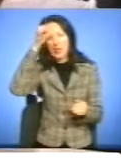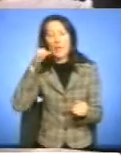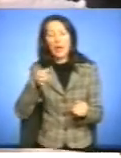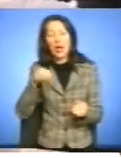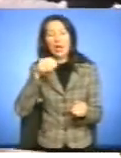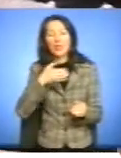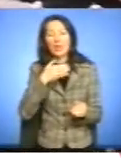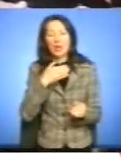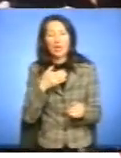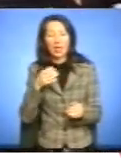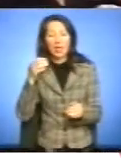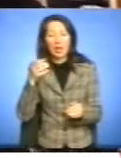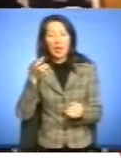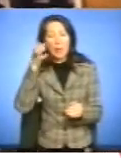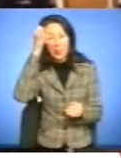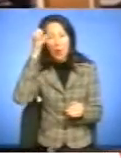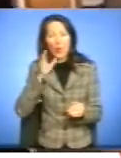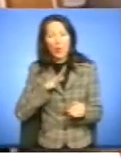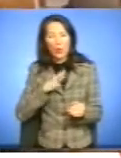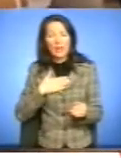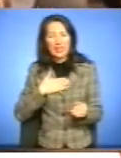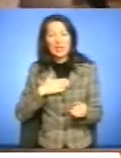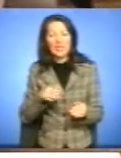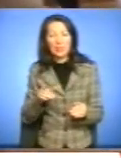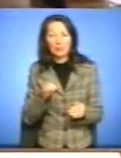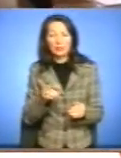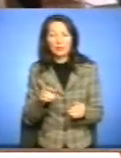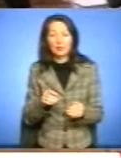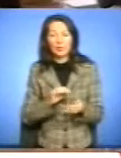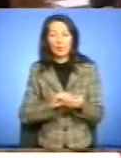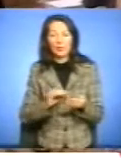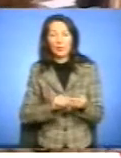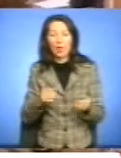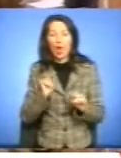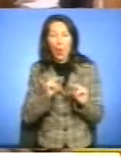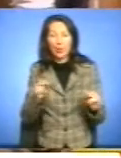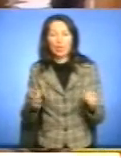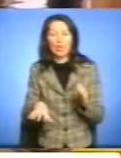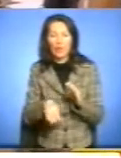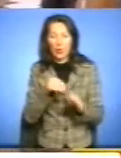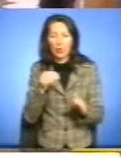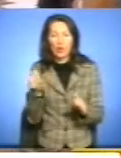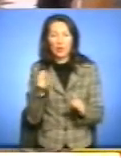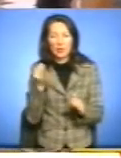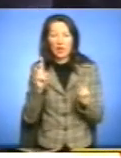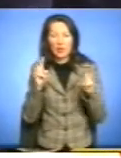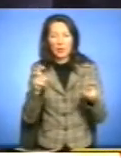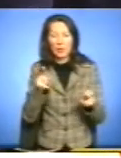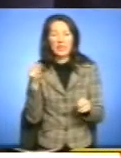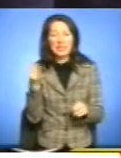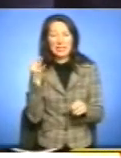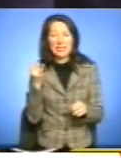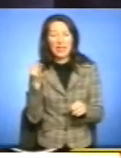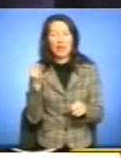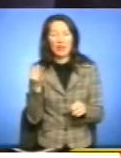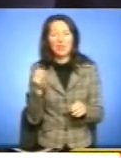Учні вибирають нестандартні теми, які представляють суспільний інтерес, кажуть педагоги. Їх цікавить молодіжний сленг, психологічні аспекти брехні,